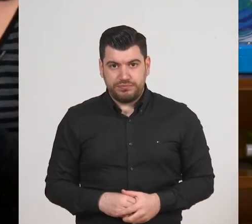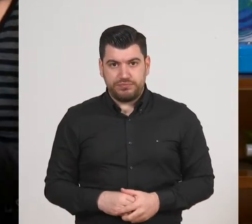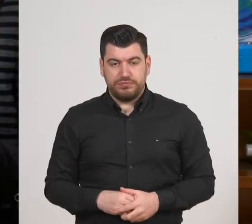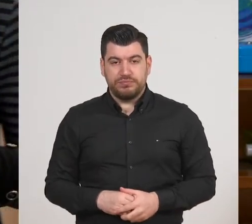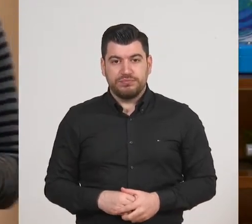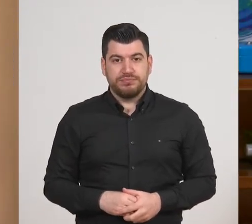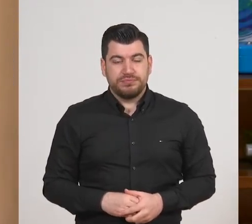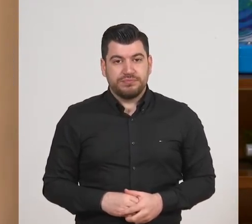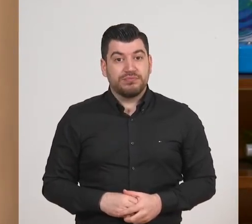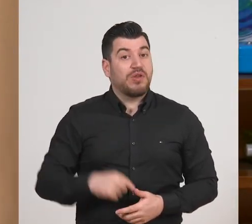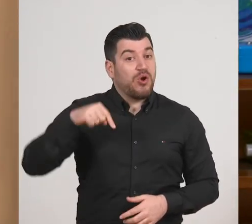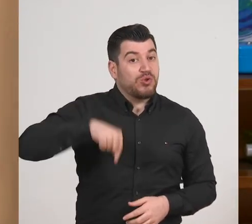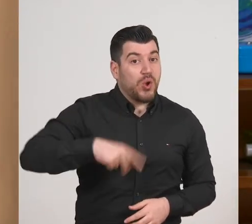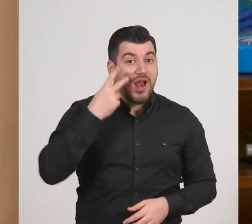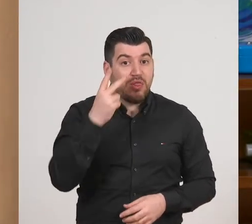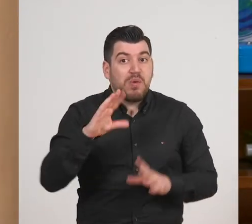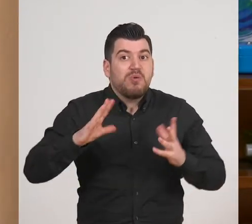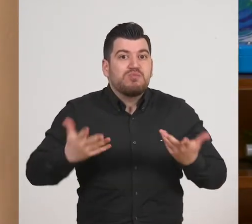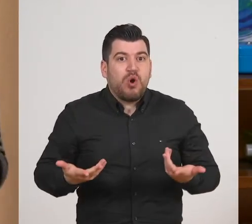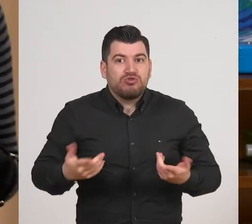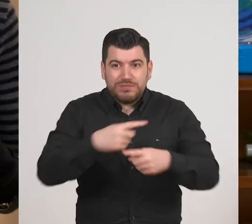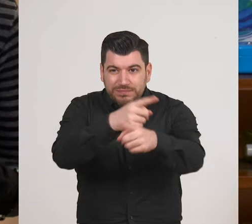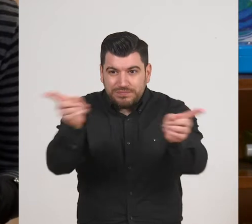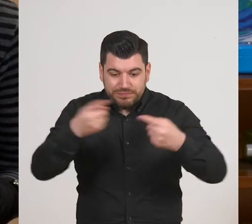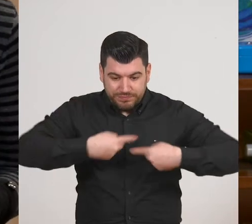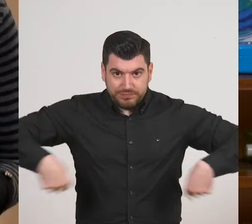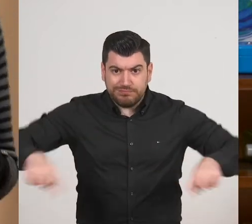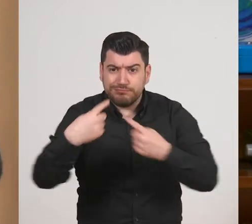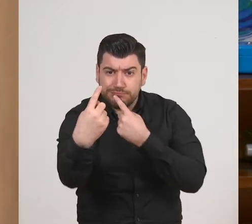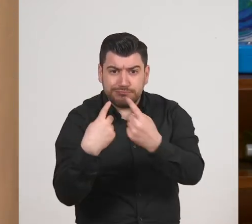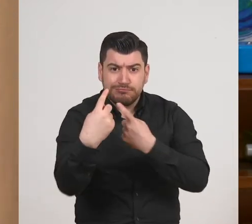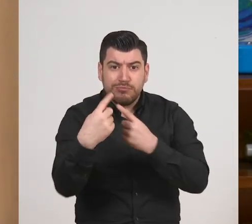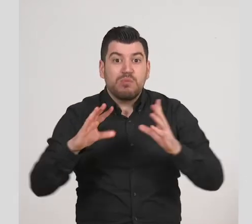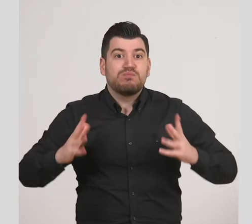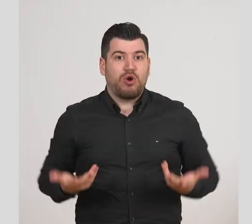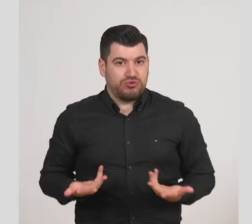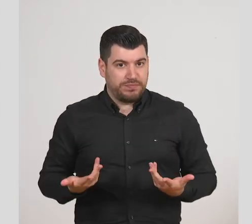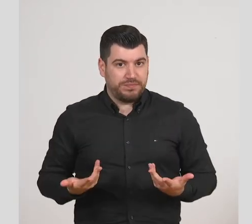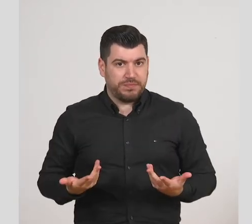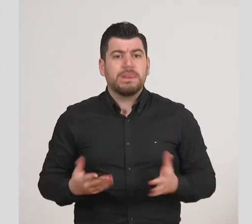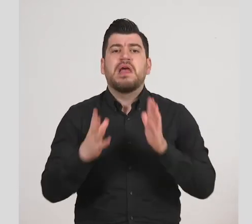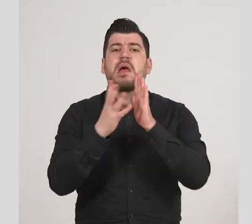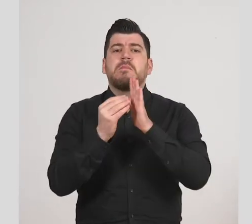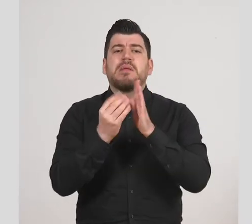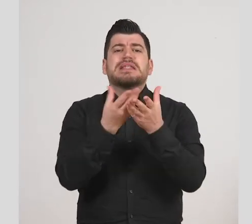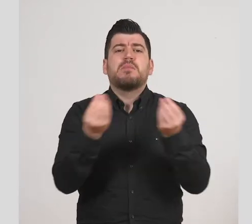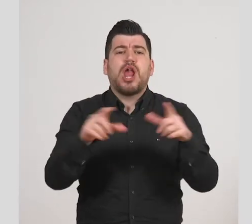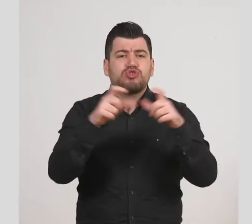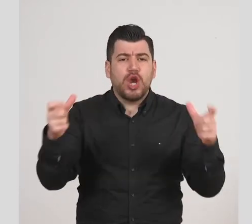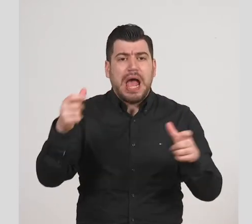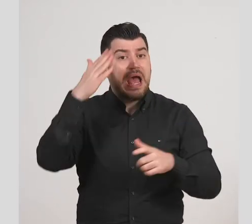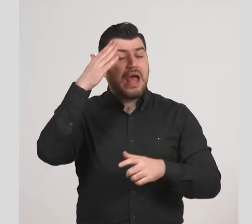Και πάμε να δούμε πώς γίνεται η διαλογική αντιπαράθεση, το debate. Αυτό γίνεται σε πάρα πολλά σχολεία και σε